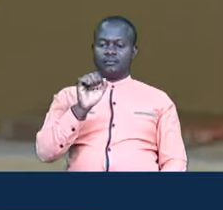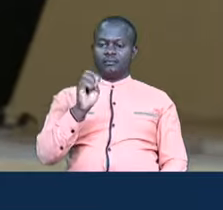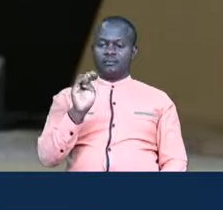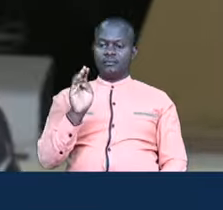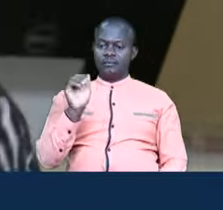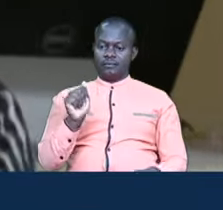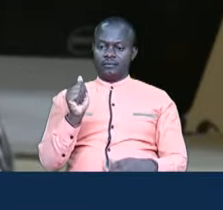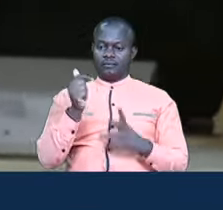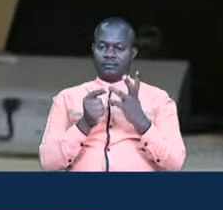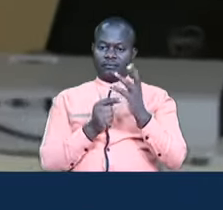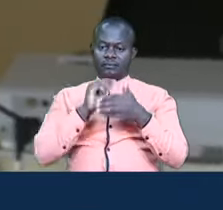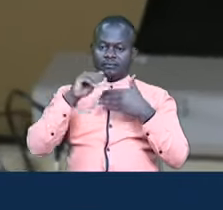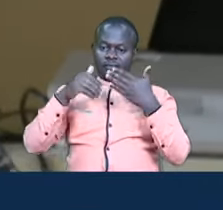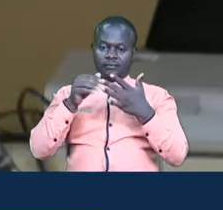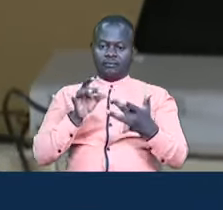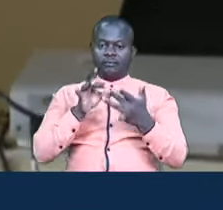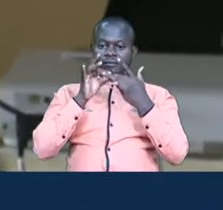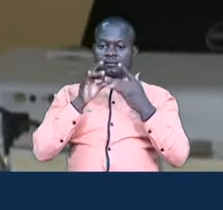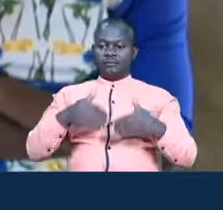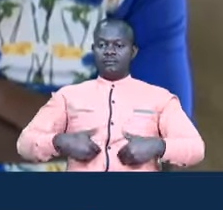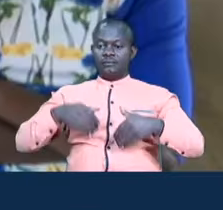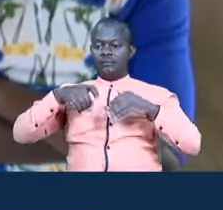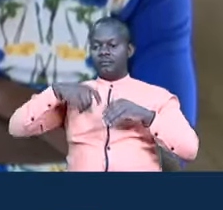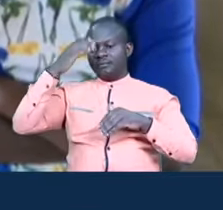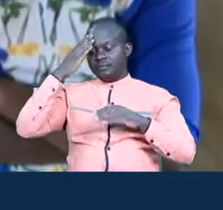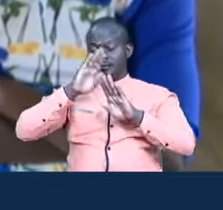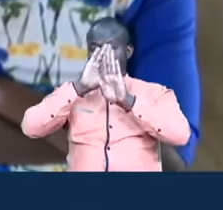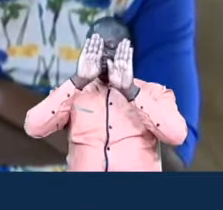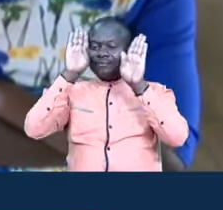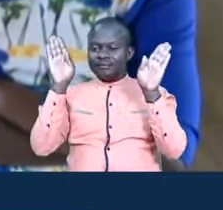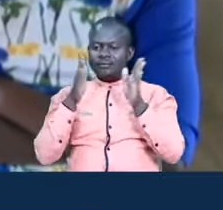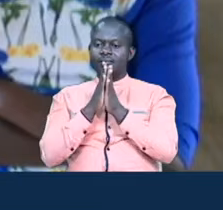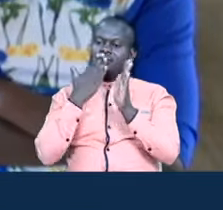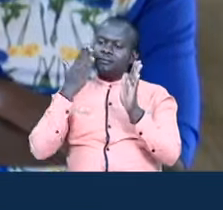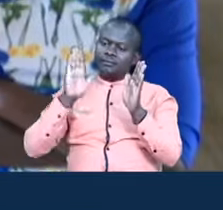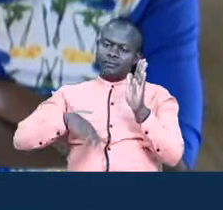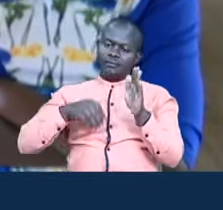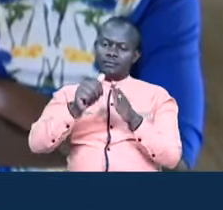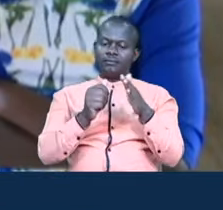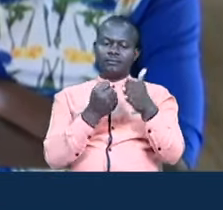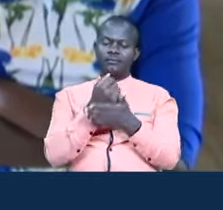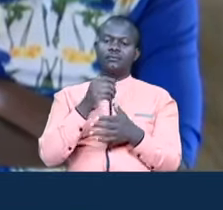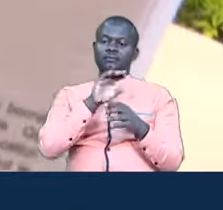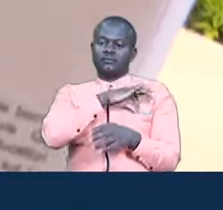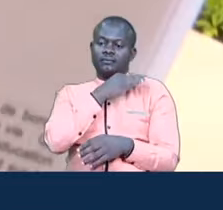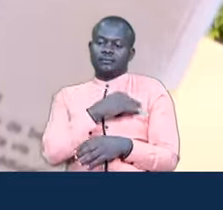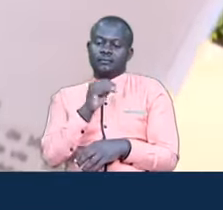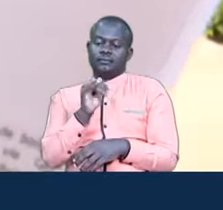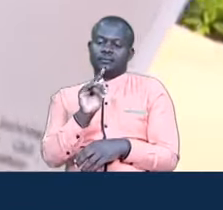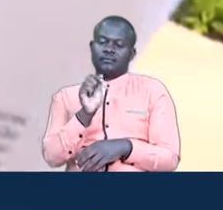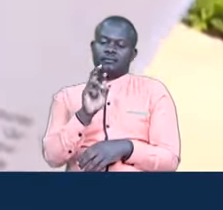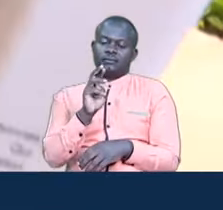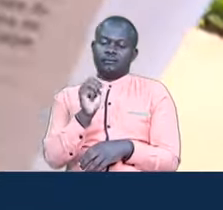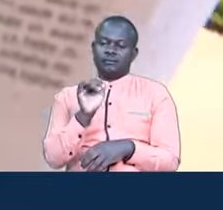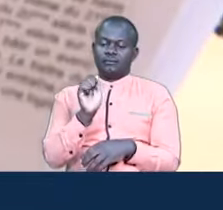ngo ibi by'umwihariko urubyiruko rugomba kubimenya. Ayo mateka mabi niyo yatumye Padiri Iyakaremye Theogene